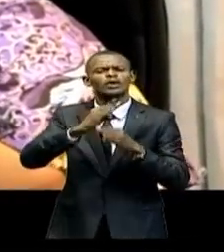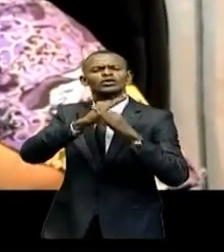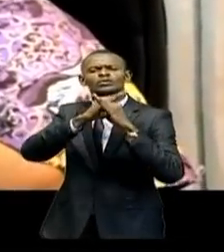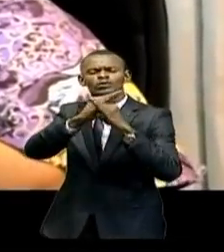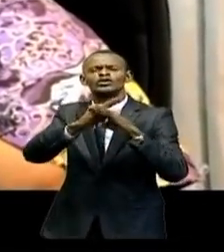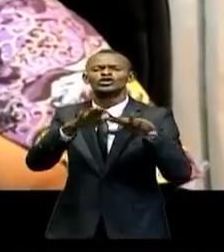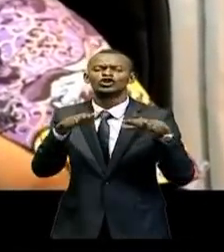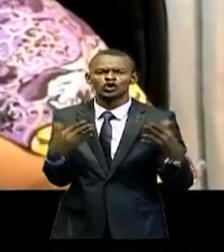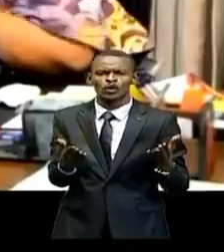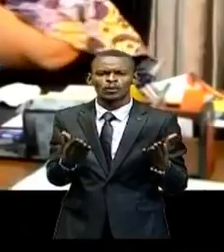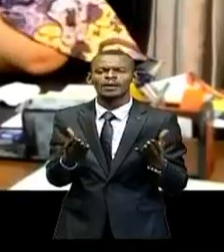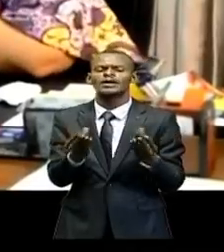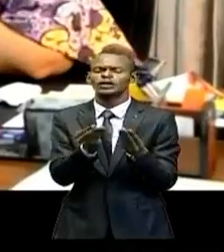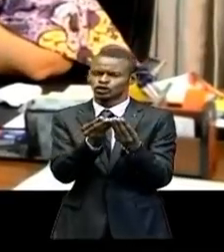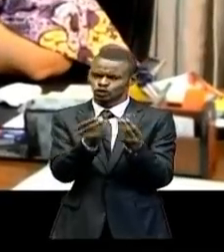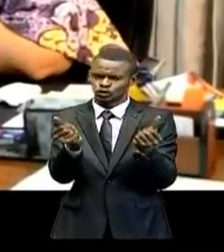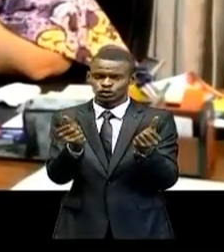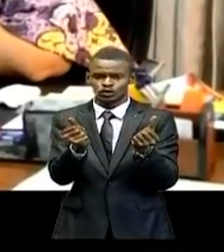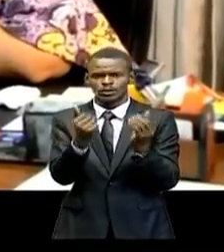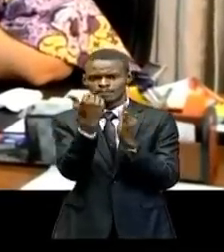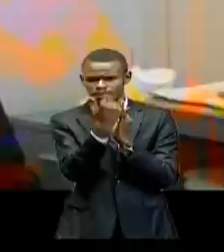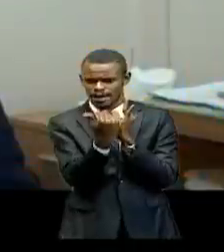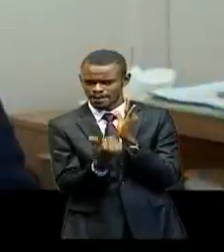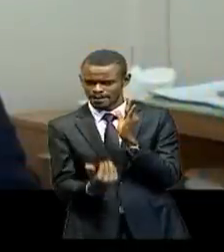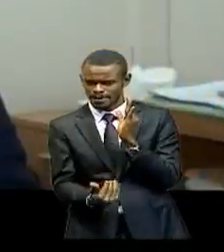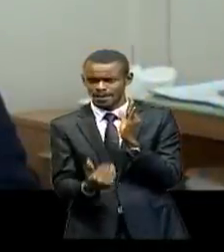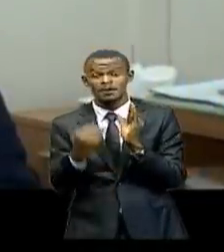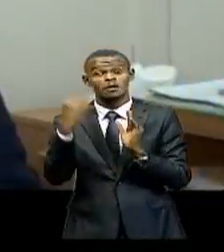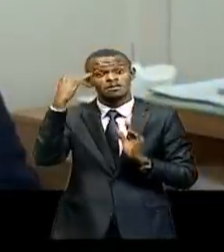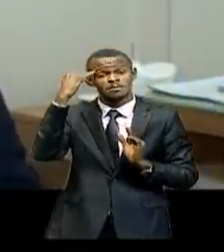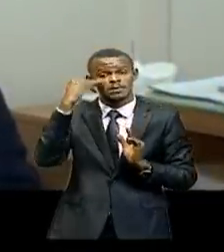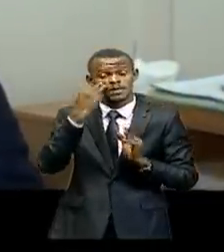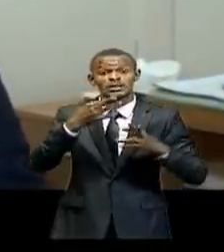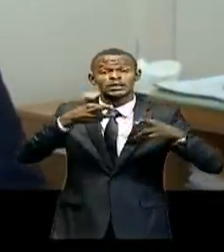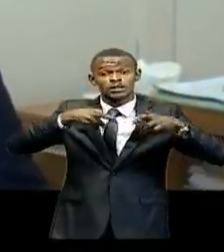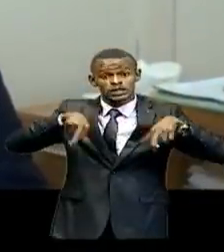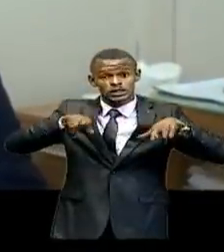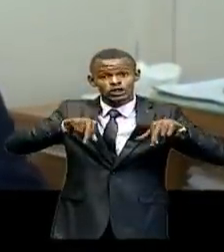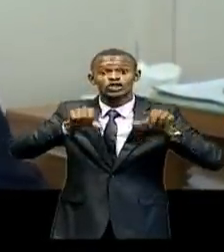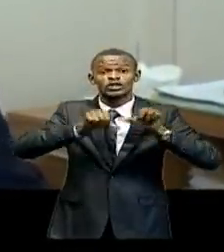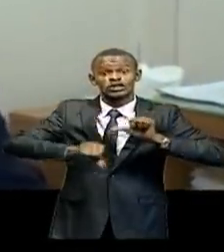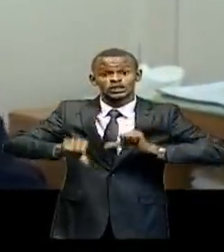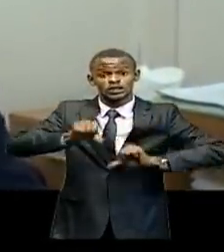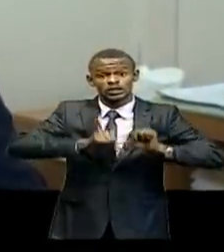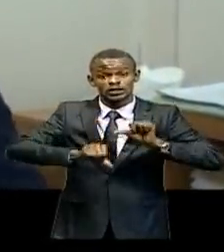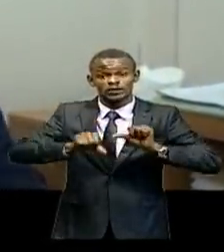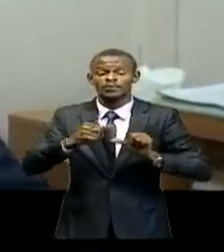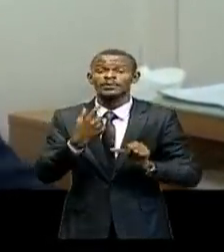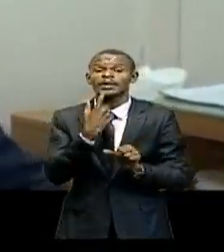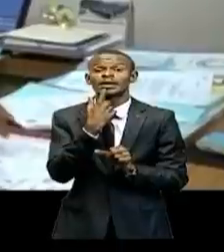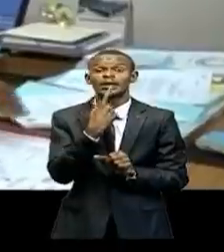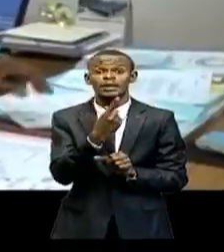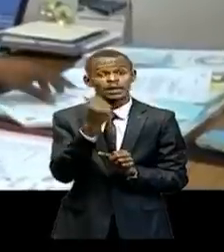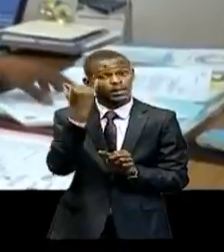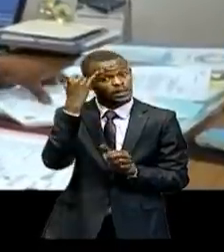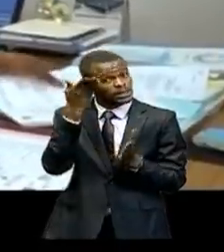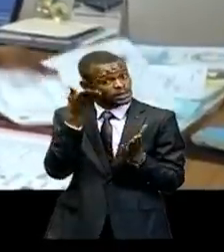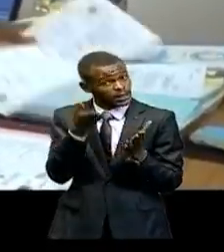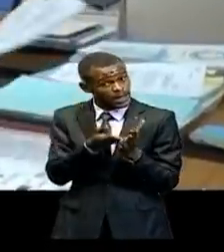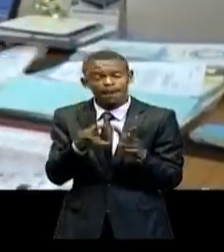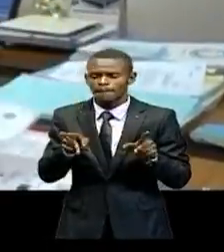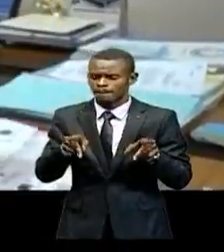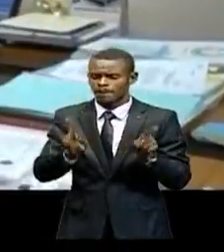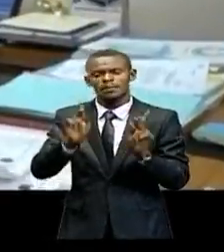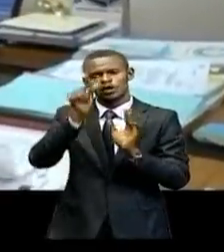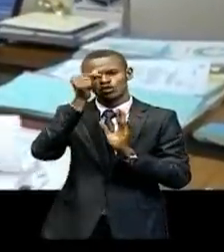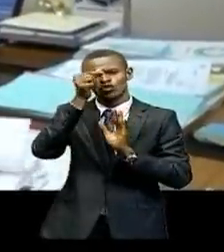l'OVG. Le ministre de la Recherche scientifique a soutenu que cette initiative permettra au gouvernement de mieux